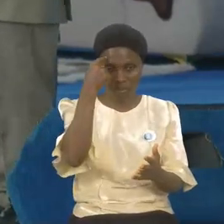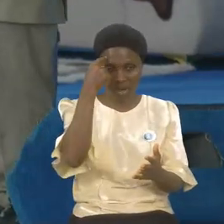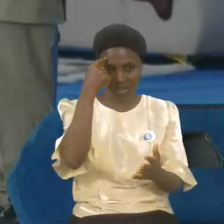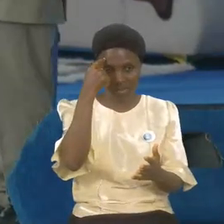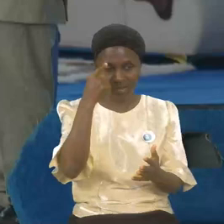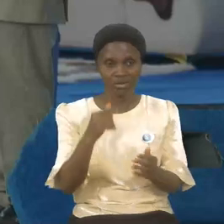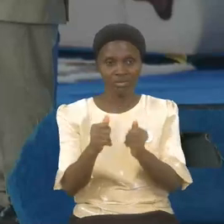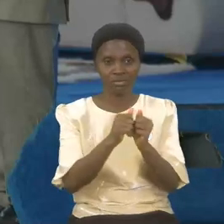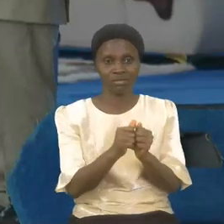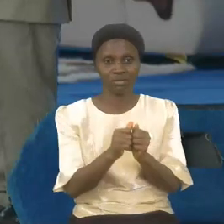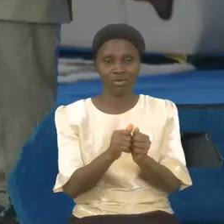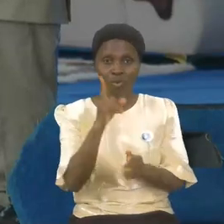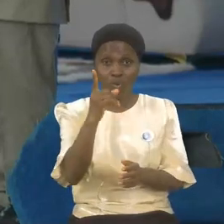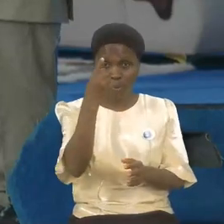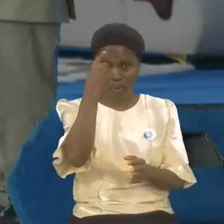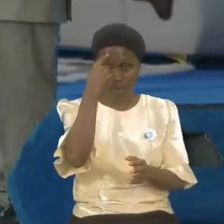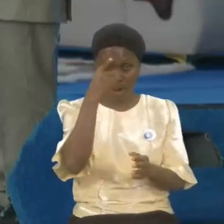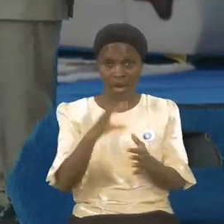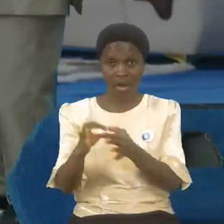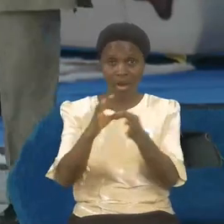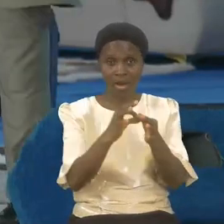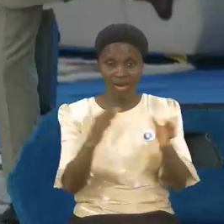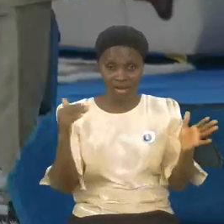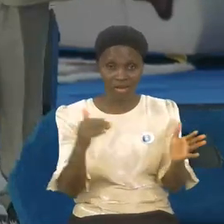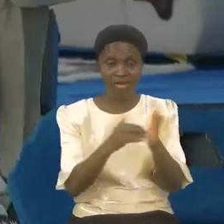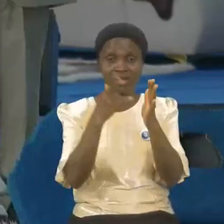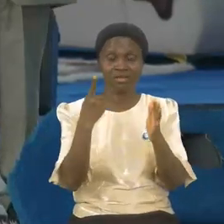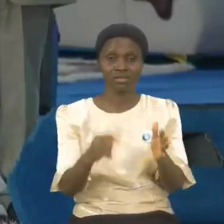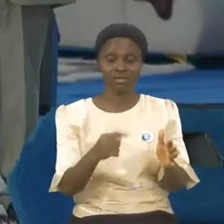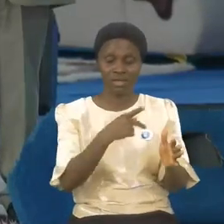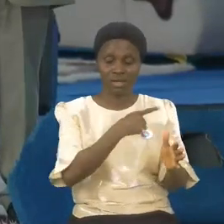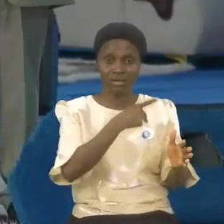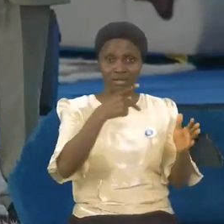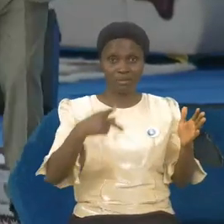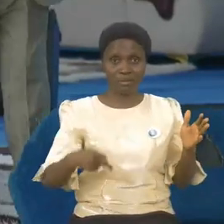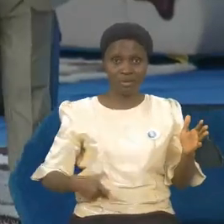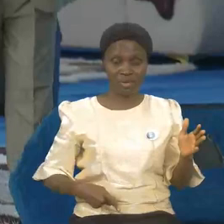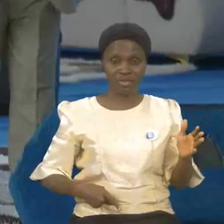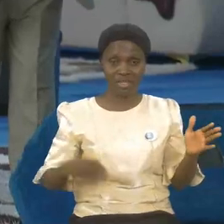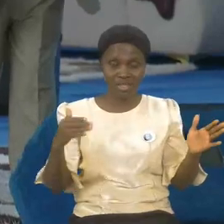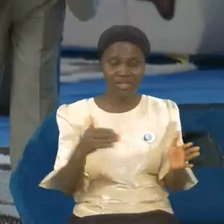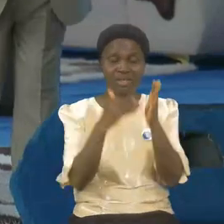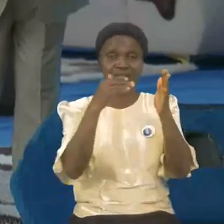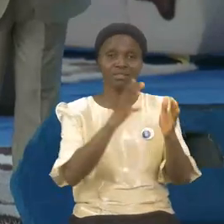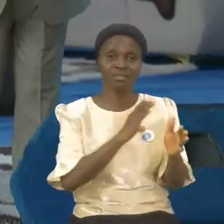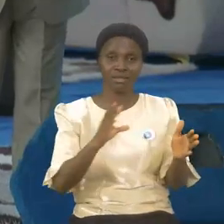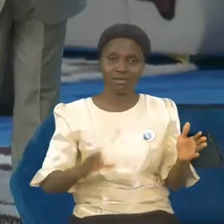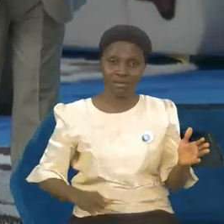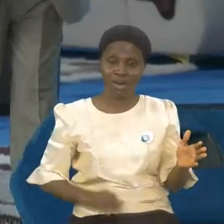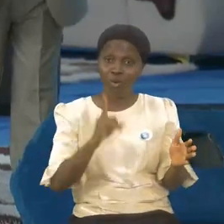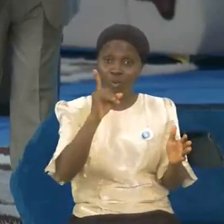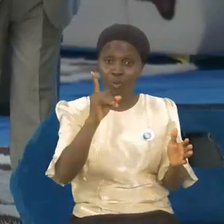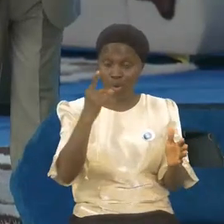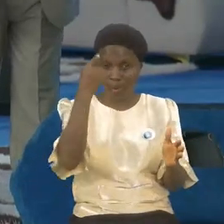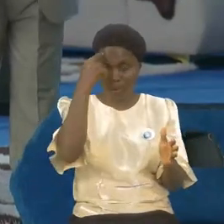ils ont un même dessin un même dessin contre le prince